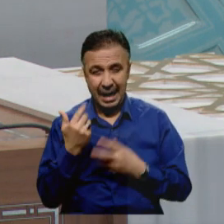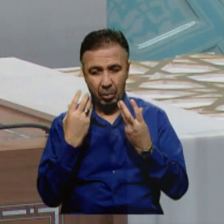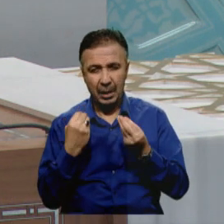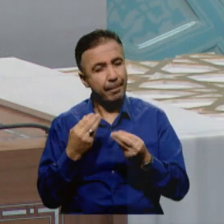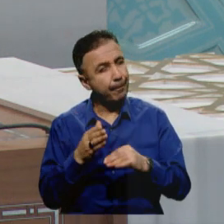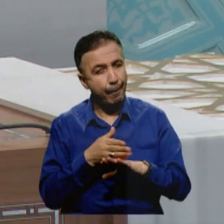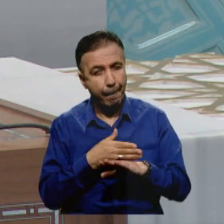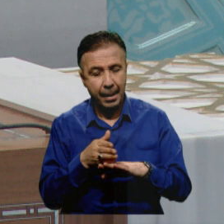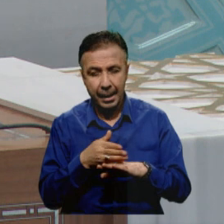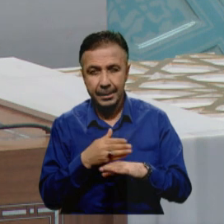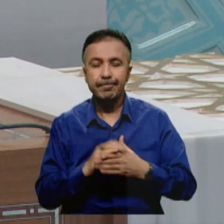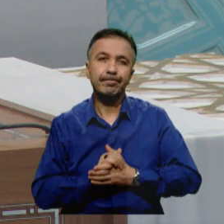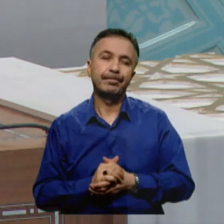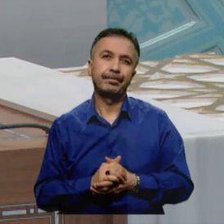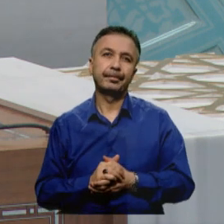eşyaya